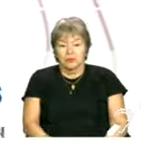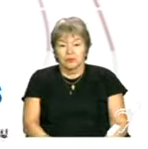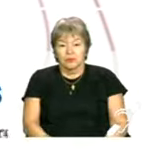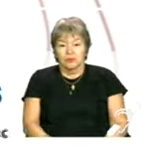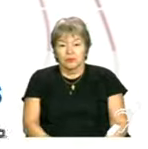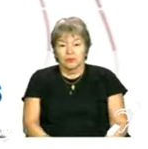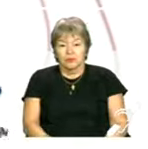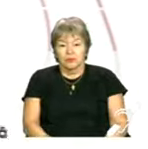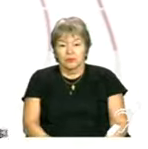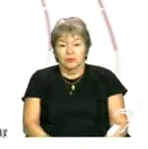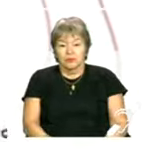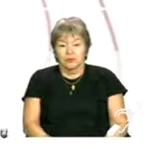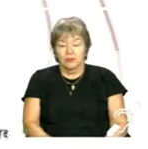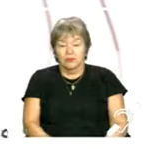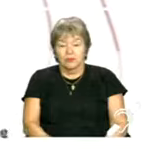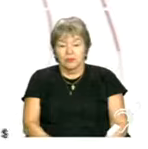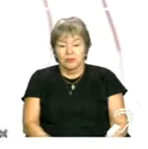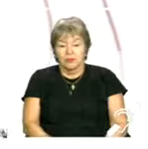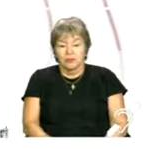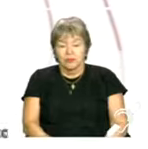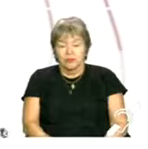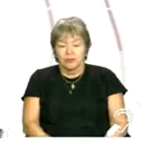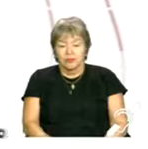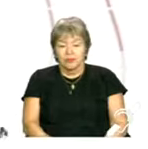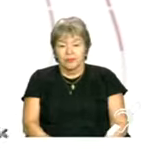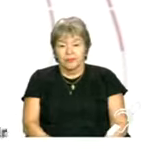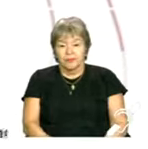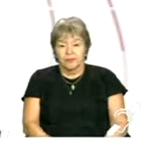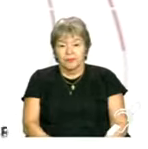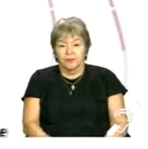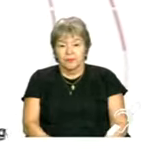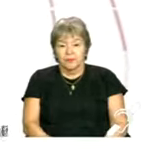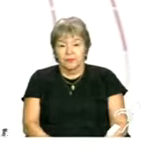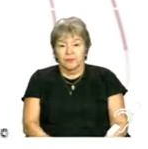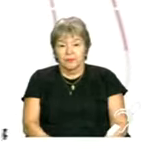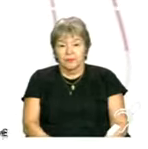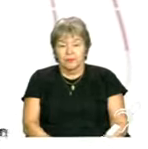nous pens ensemble qu'une tr olympique pour Tous les th de